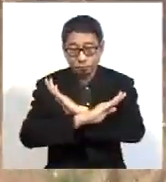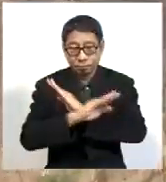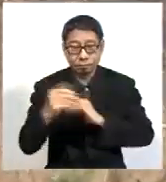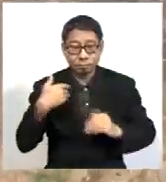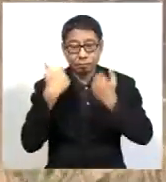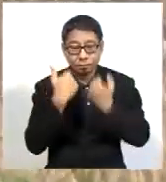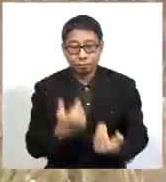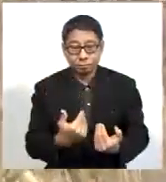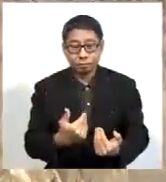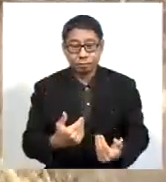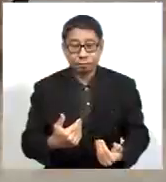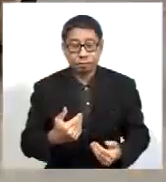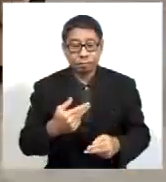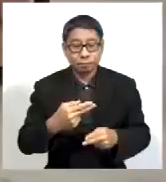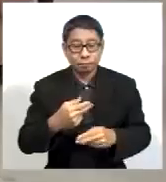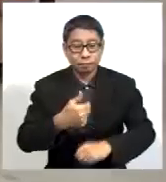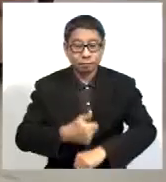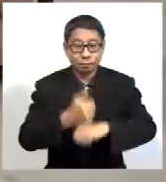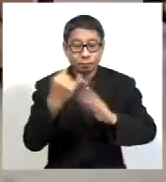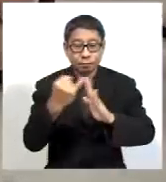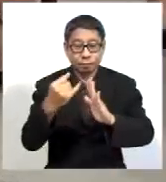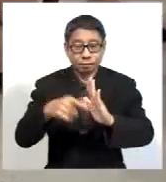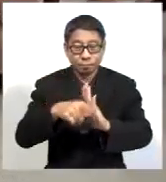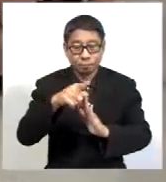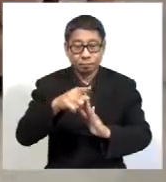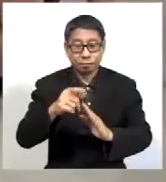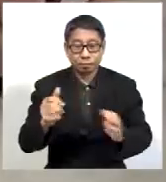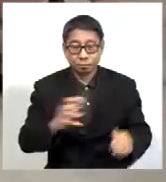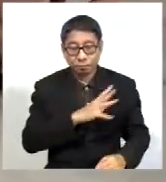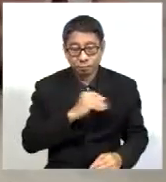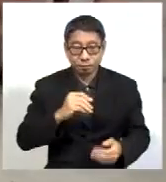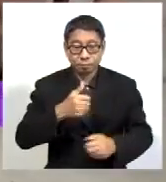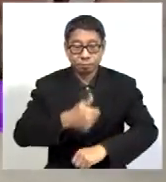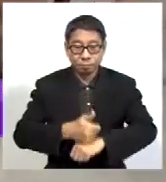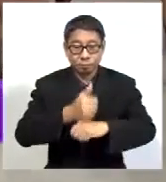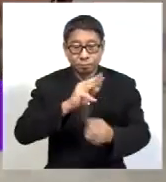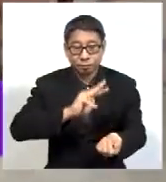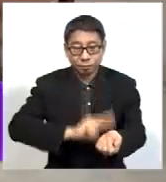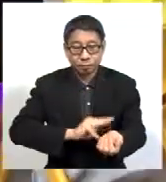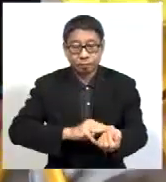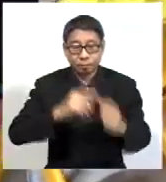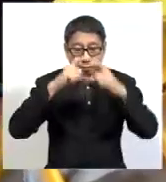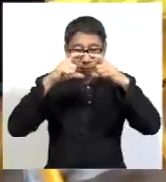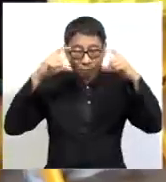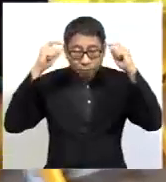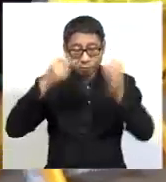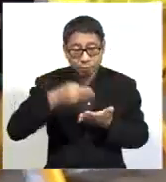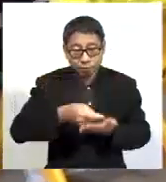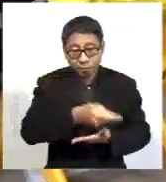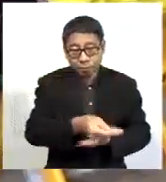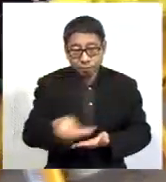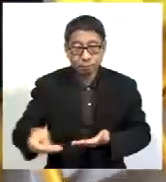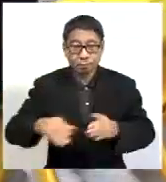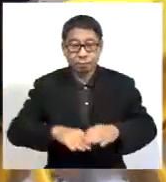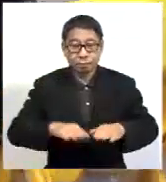ทางด้านนางการเปรมปรีชิตานนท์ผู้ว่าราชการจังหวัดแพร่พร้อมด้วยนายแพทย์สาธารณสุขจังหวัดแพร่นำหน้ากากอนามัยไปมอบให้กับเด็ก